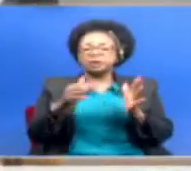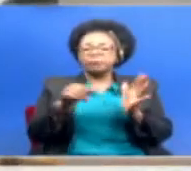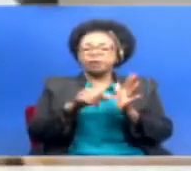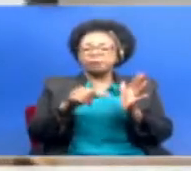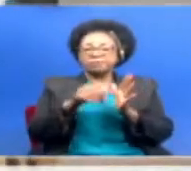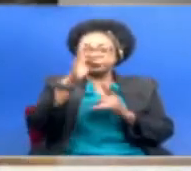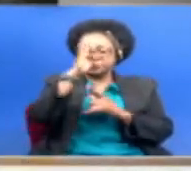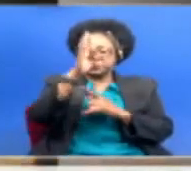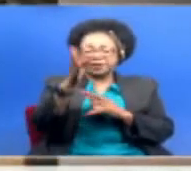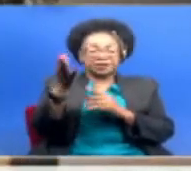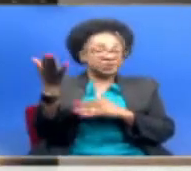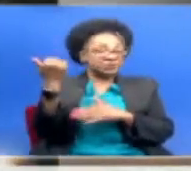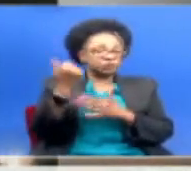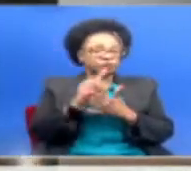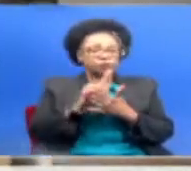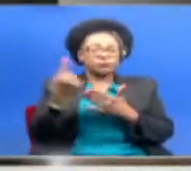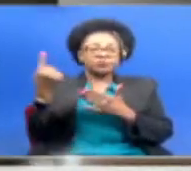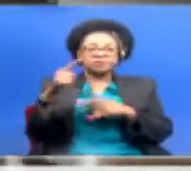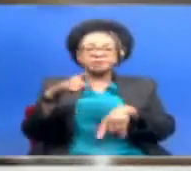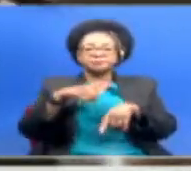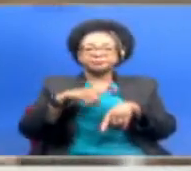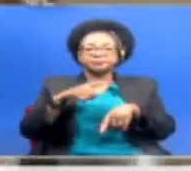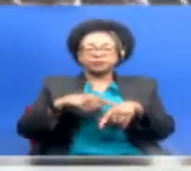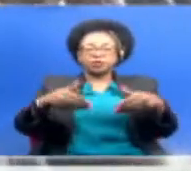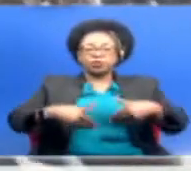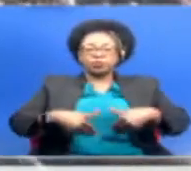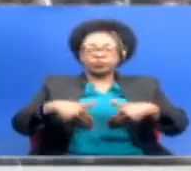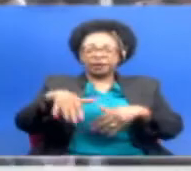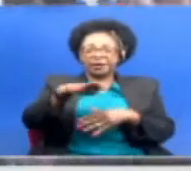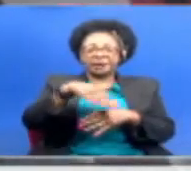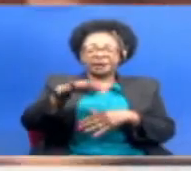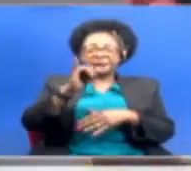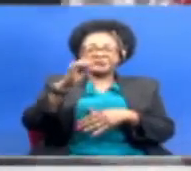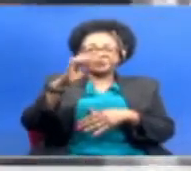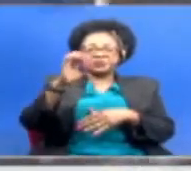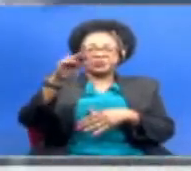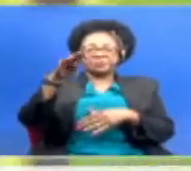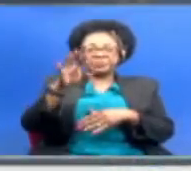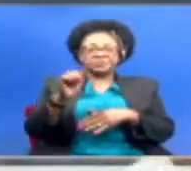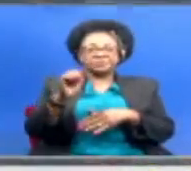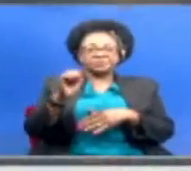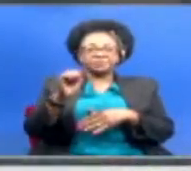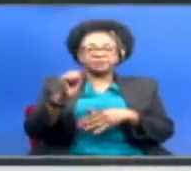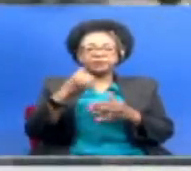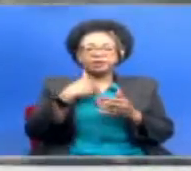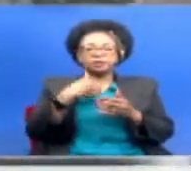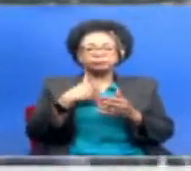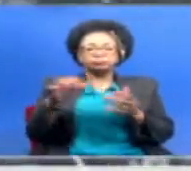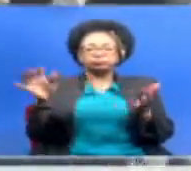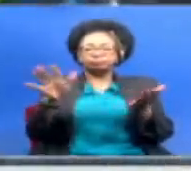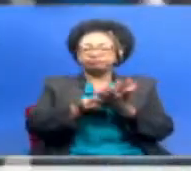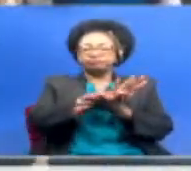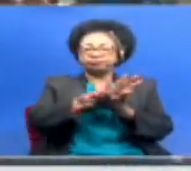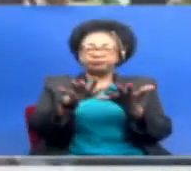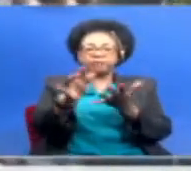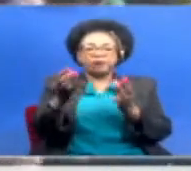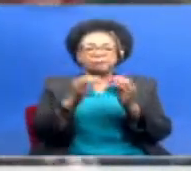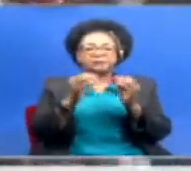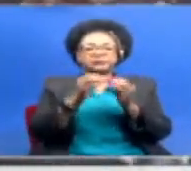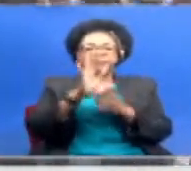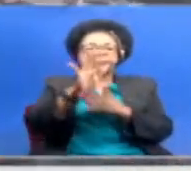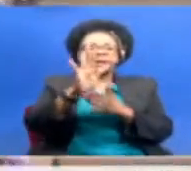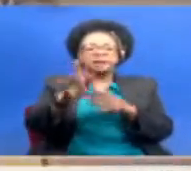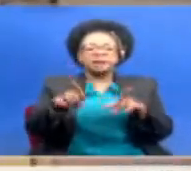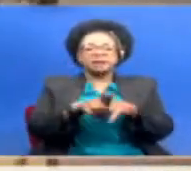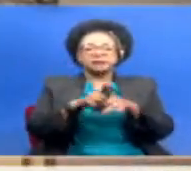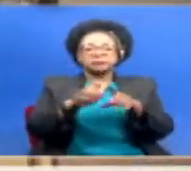Jumapili iliyopita pale vijana wa eneo la Igembe katika kaunti hiyo walivuruga mkutano wake kutoa misaada